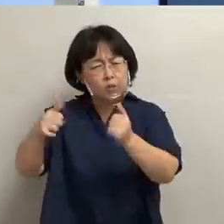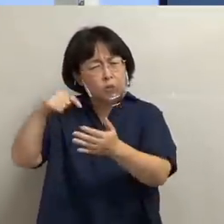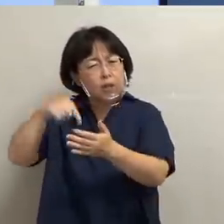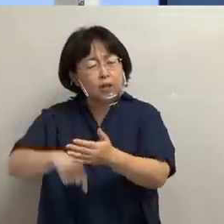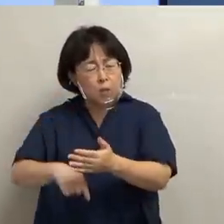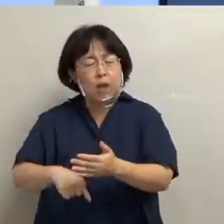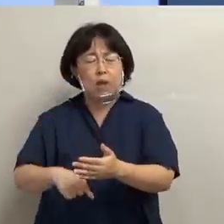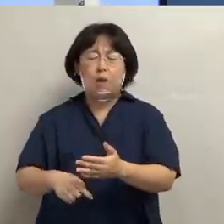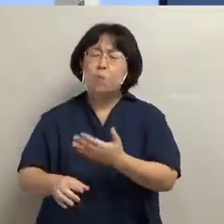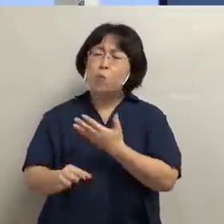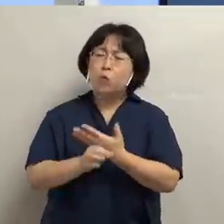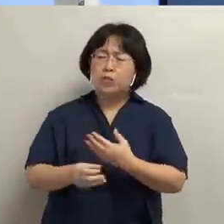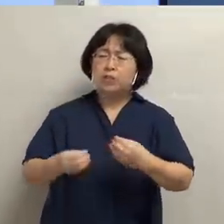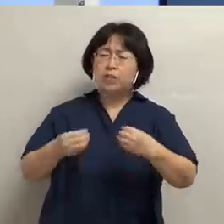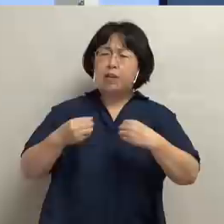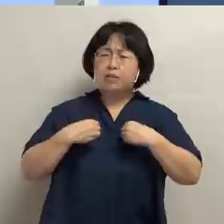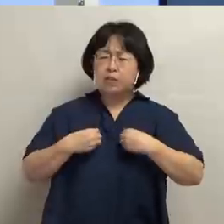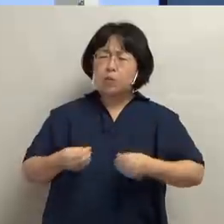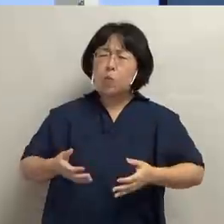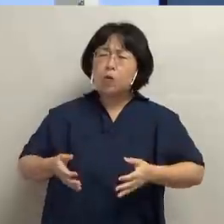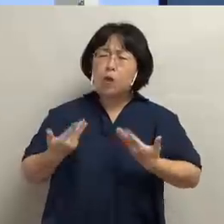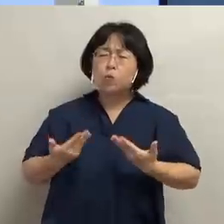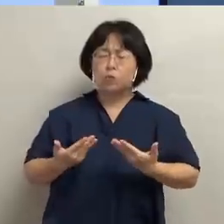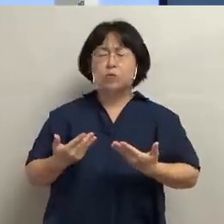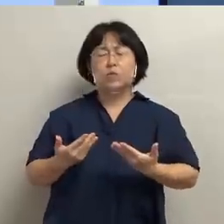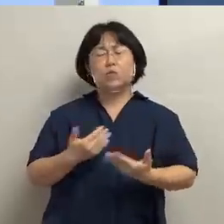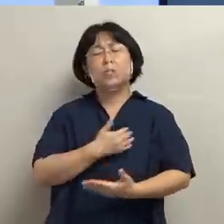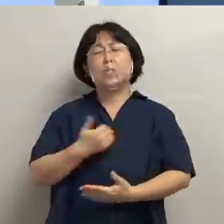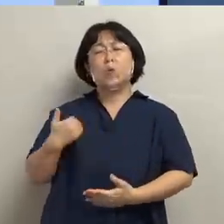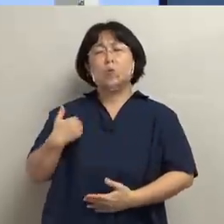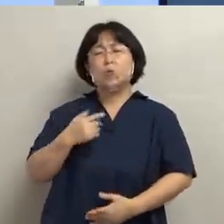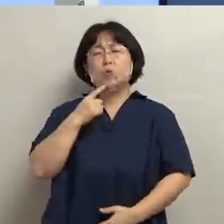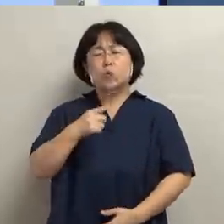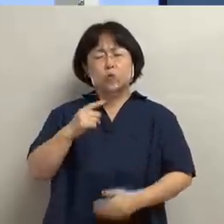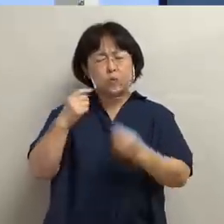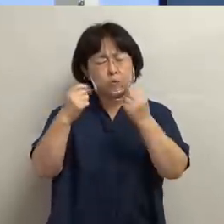ティンタても境内済むから大丈夫だか